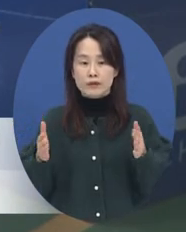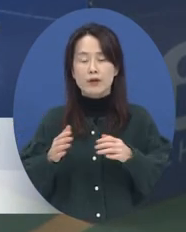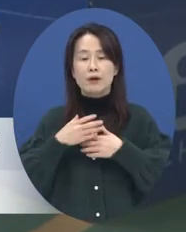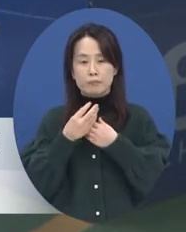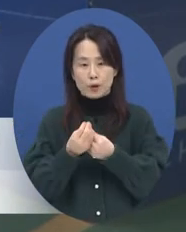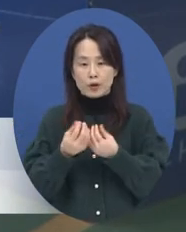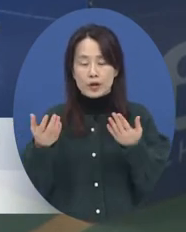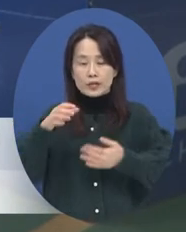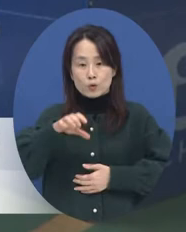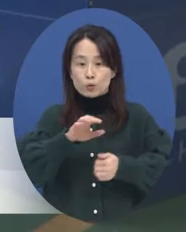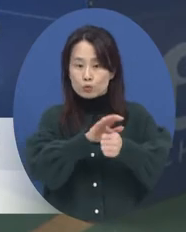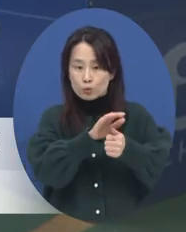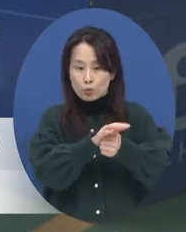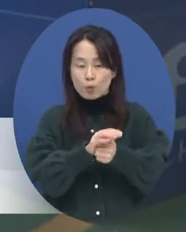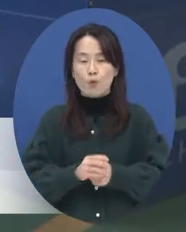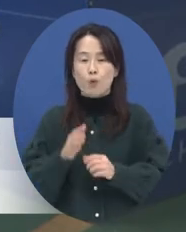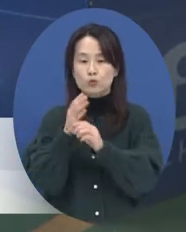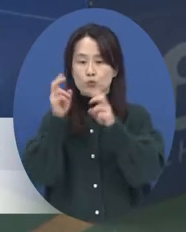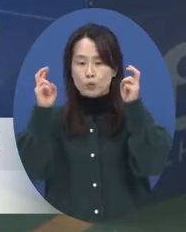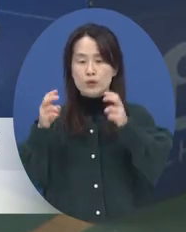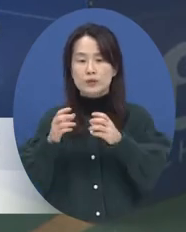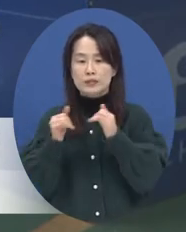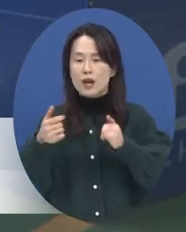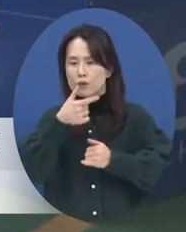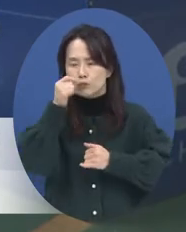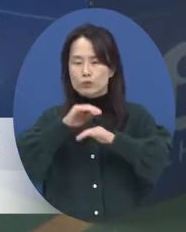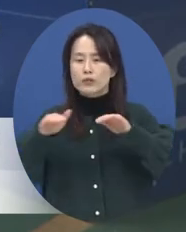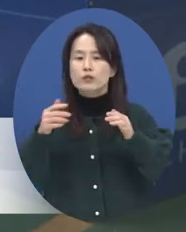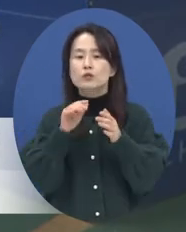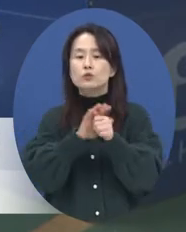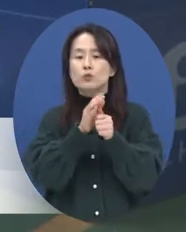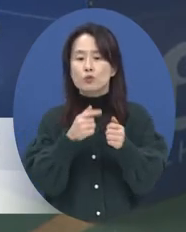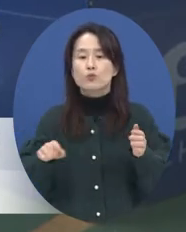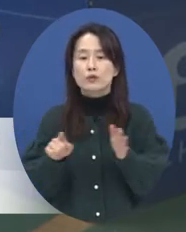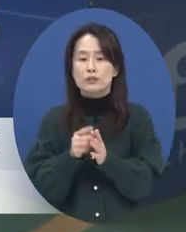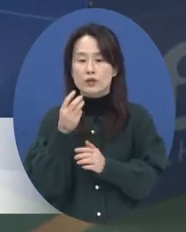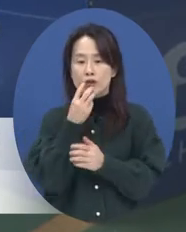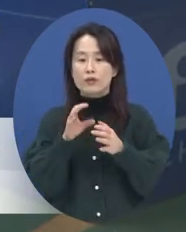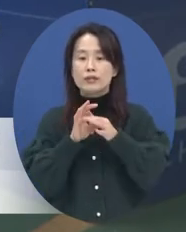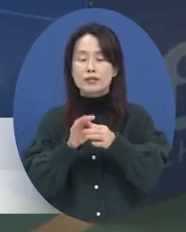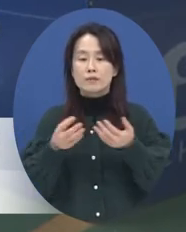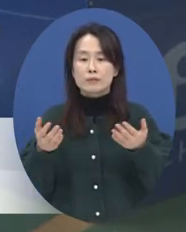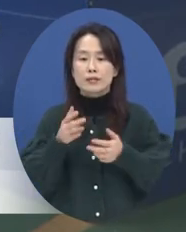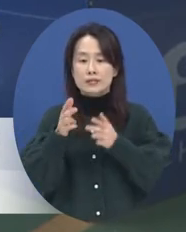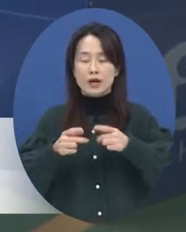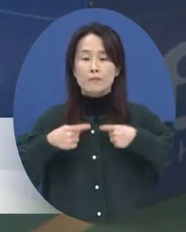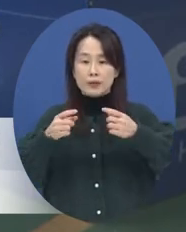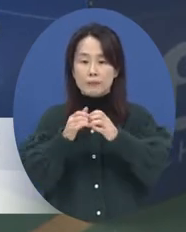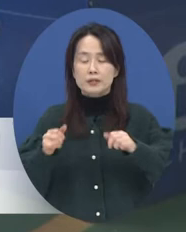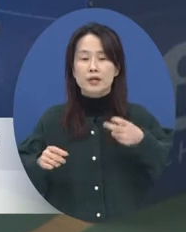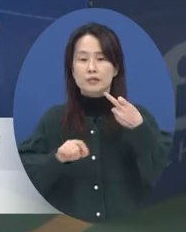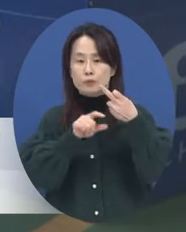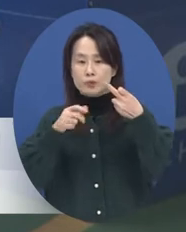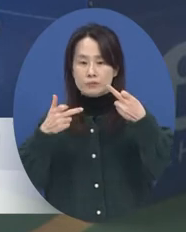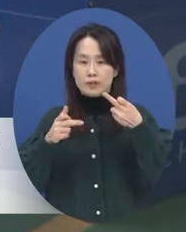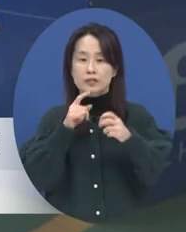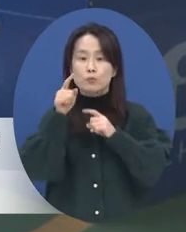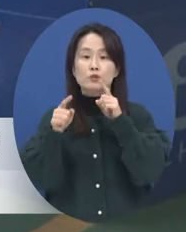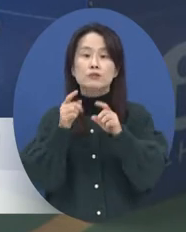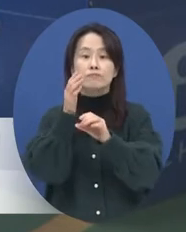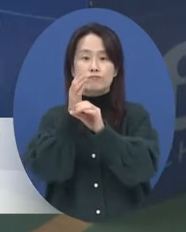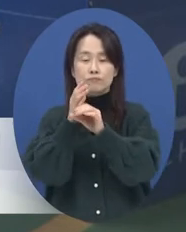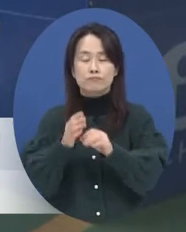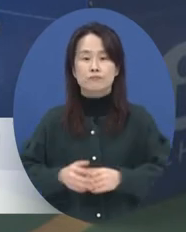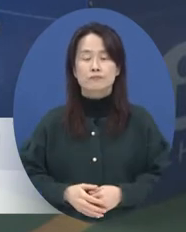일자리를 제공하고 중소기업 인력난을 해소할 수 있는 경기 이음 일자리 사업 참여자를 오는 17일까지 모집합니다.